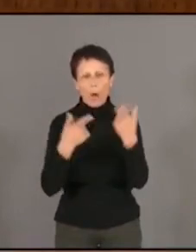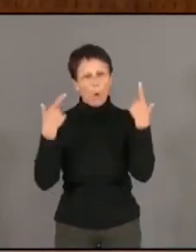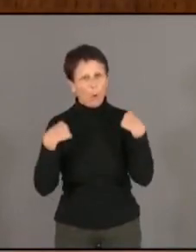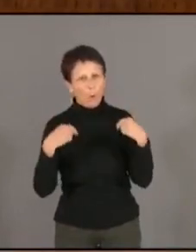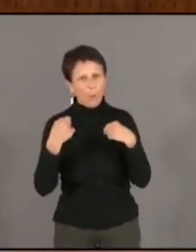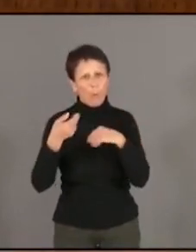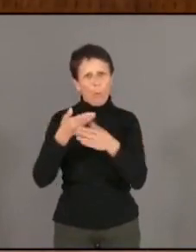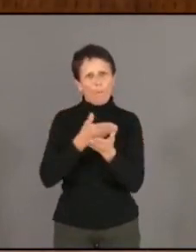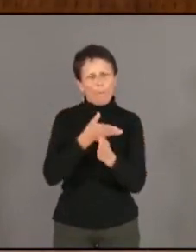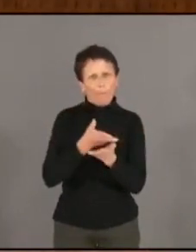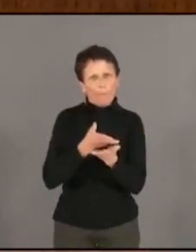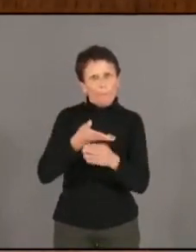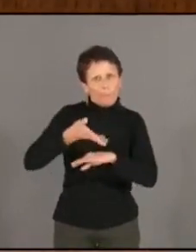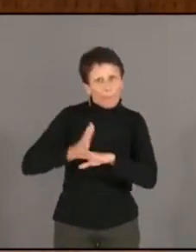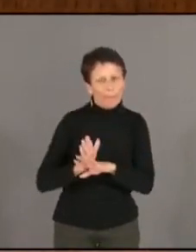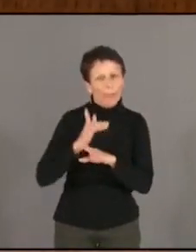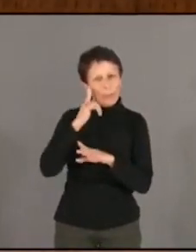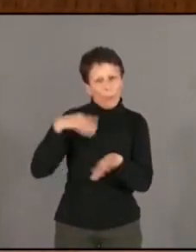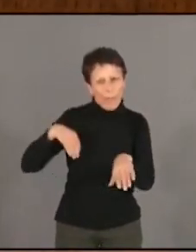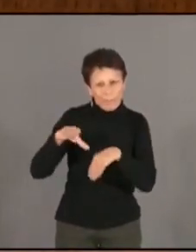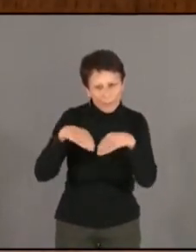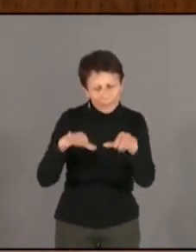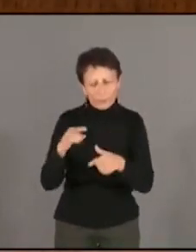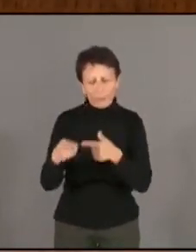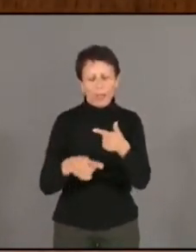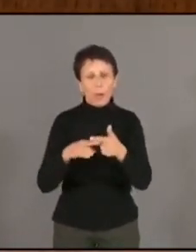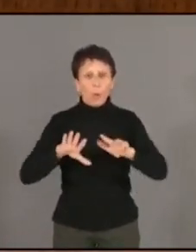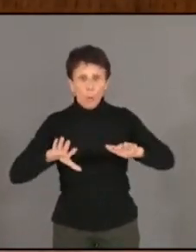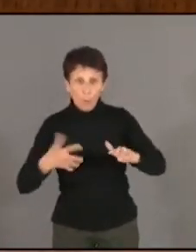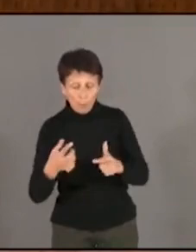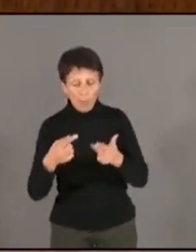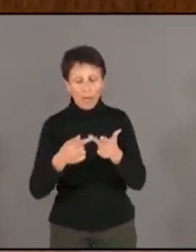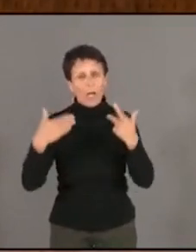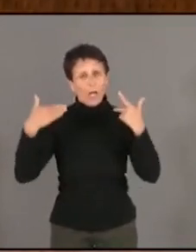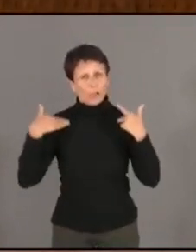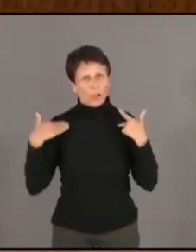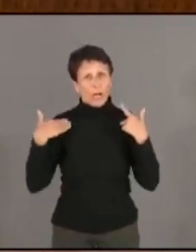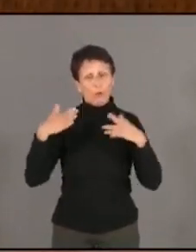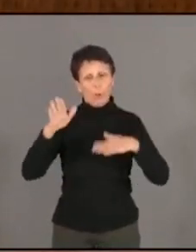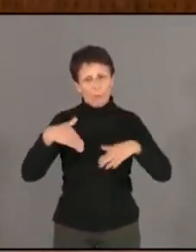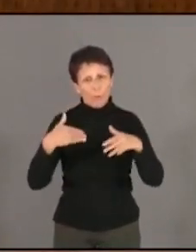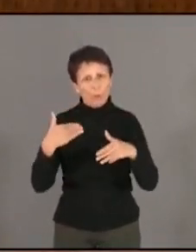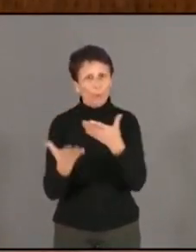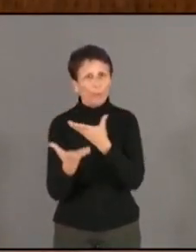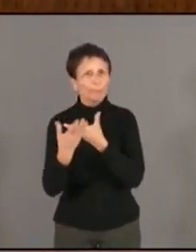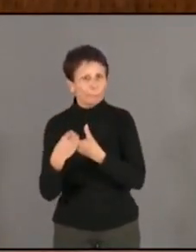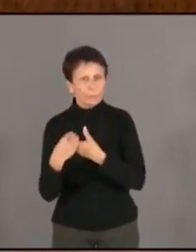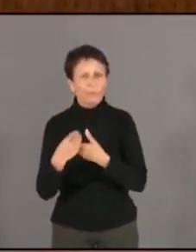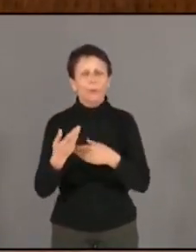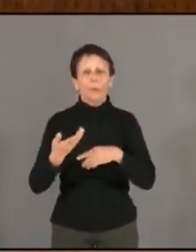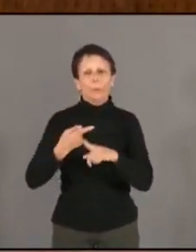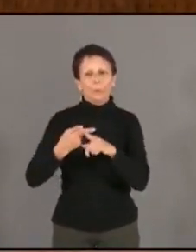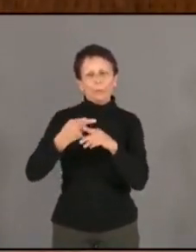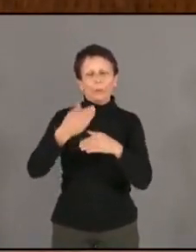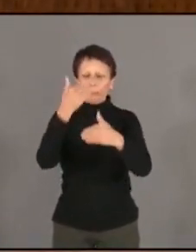des investissements envisagés, le moyen de financement, les charges de fonctionnement induites et enfin le calendrier souhaité de